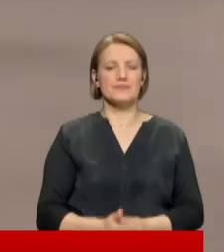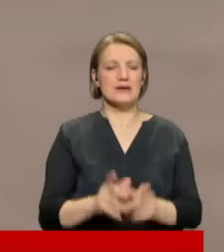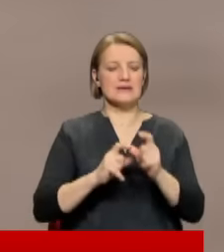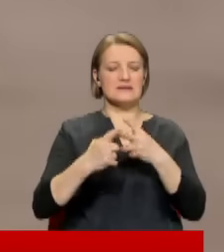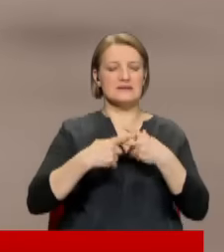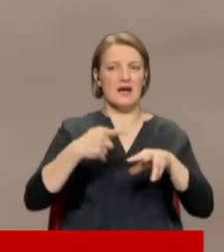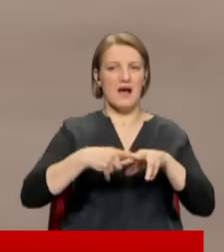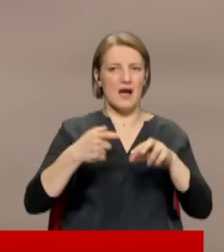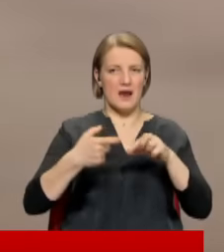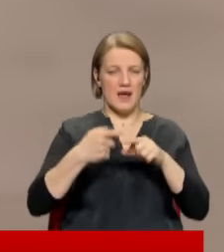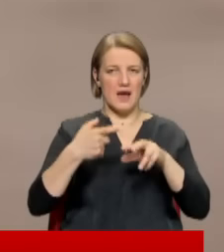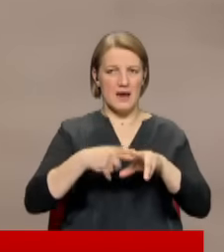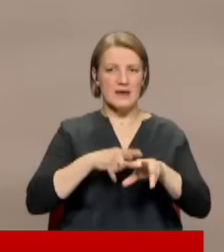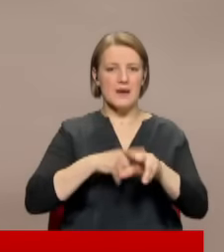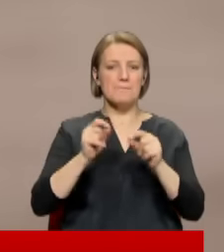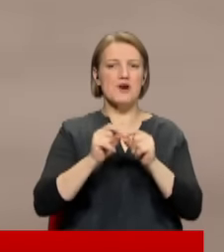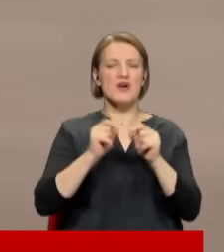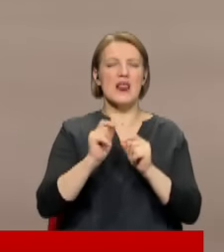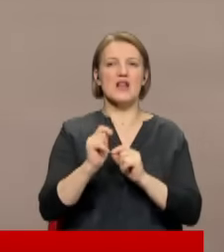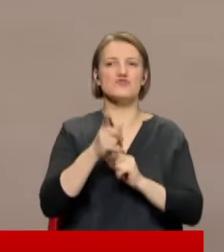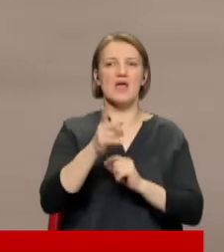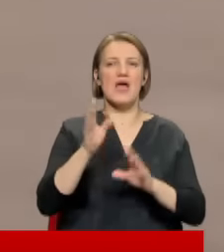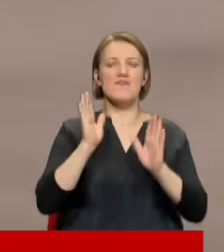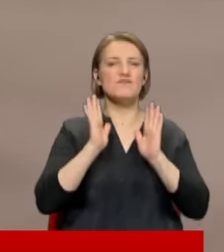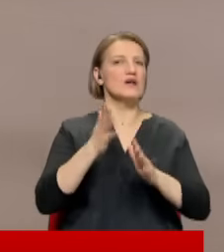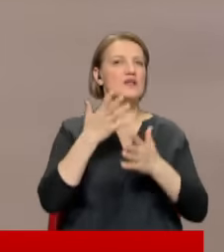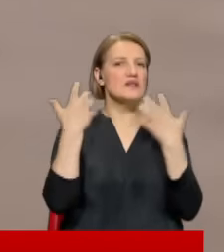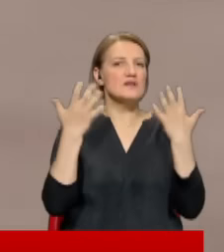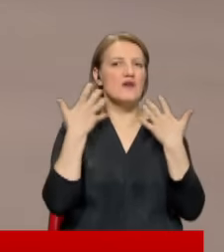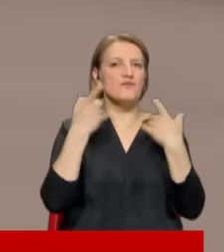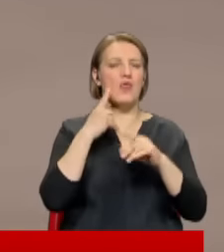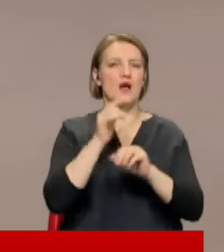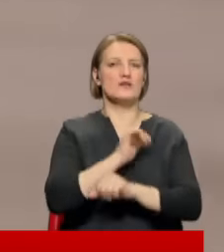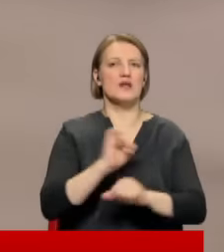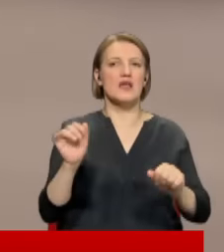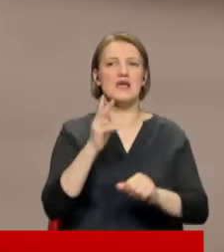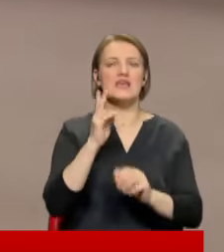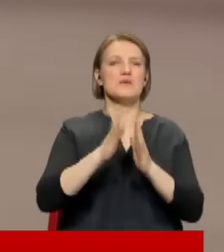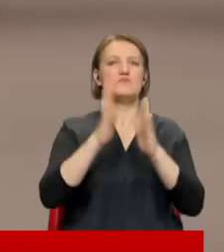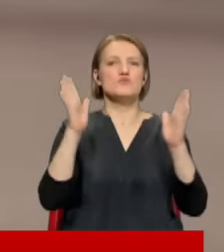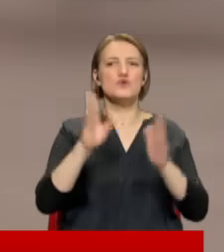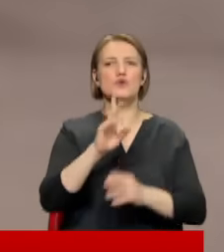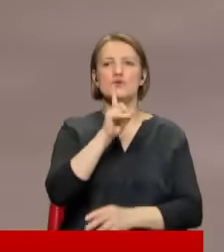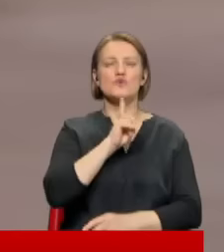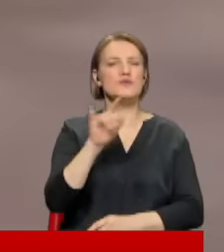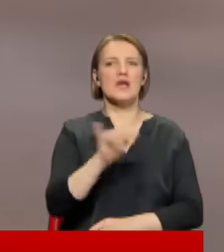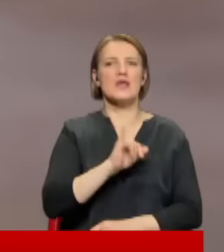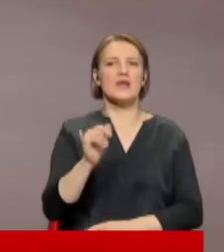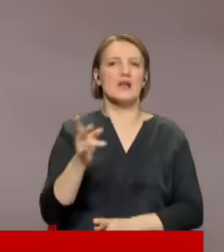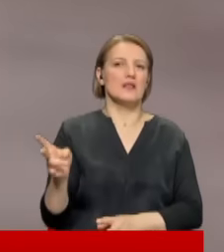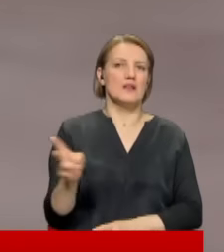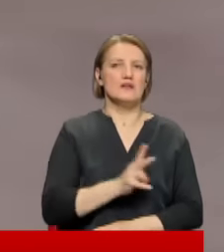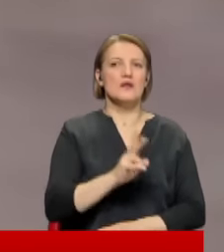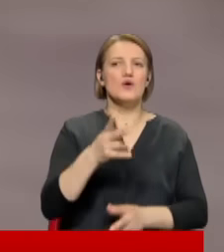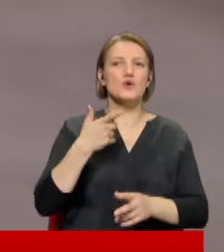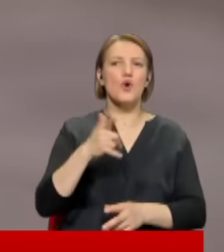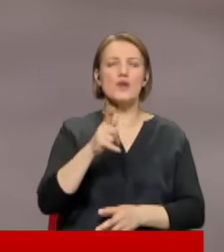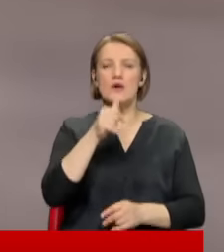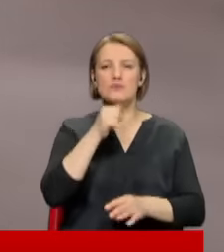Saray ve Başkale ilçelerinde meydana gelen sel en çok hayvanları etkiledi. İki büyük, yüze yakın küçükbaş hayvan telef oldu. Köyler sel sularına